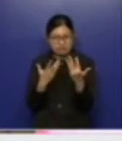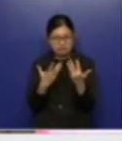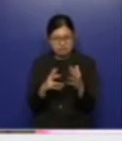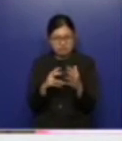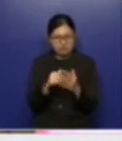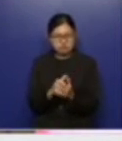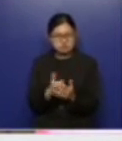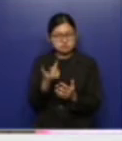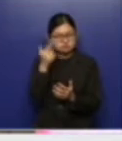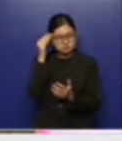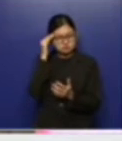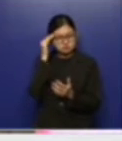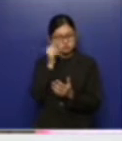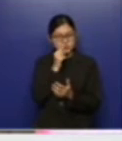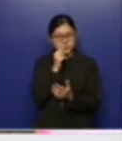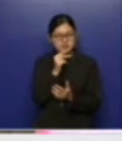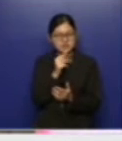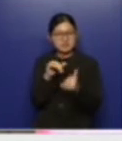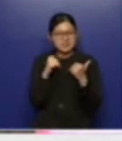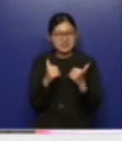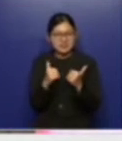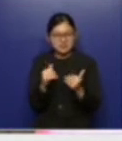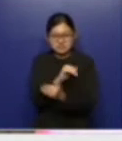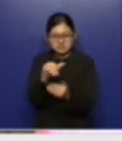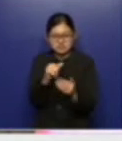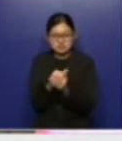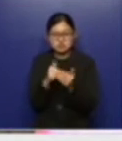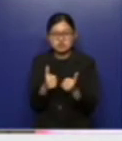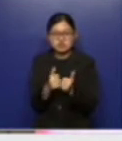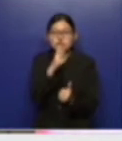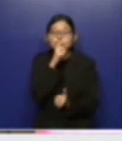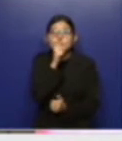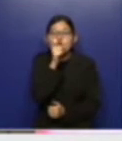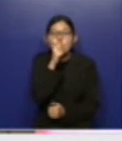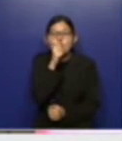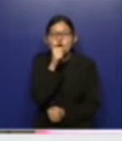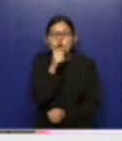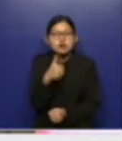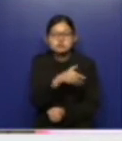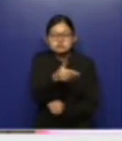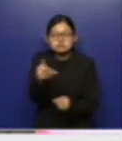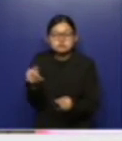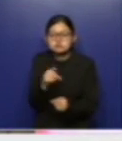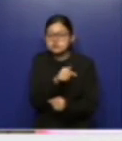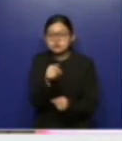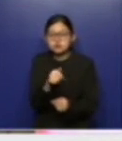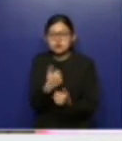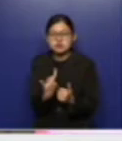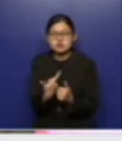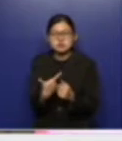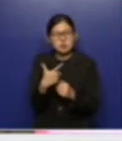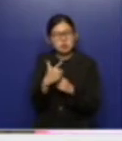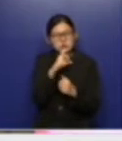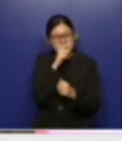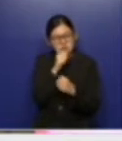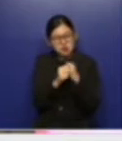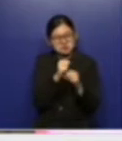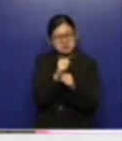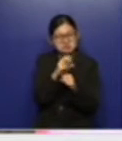ทราบว่าขณะนี้ทั้งหมดเนี่ยอยู่ในระหว่างการทดลองเราก็ทดลองมา 7-8 ปีตั้งแต่ตั้ง